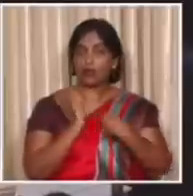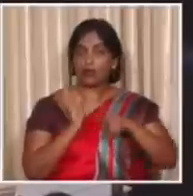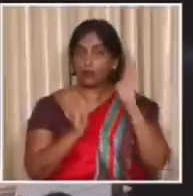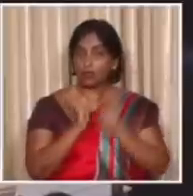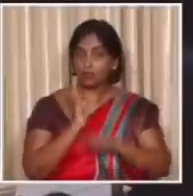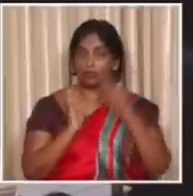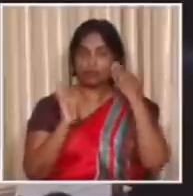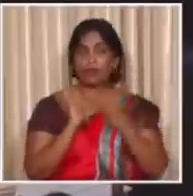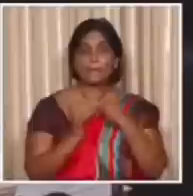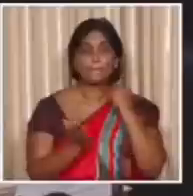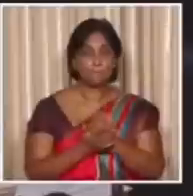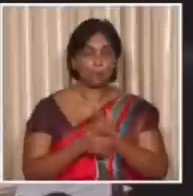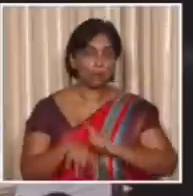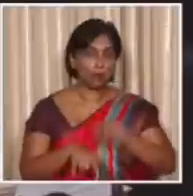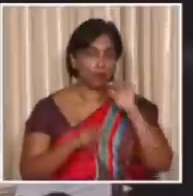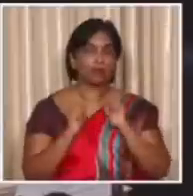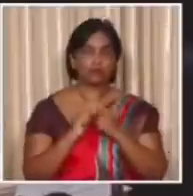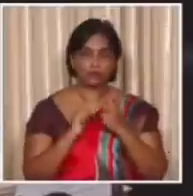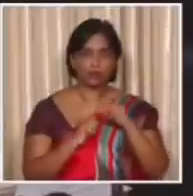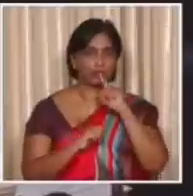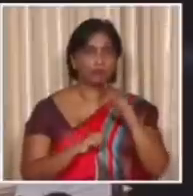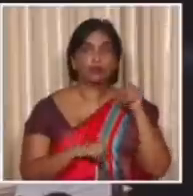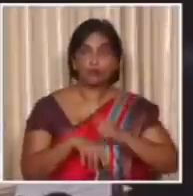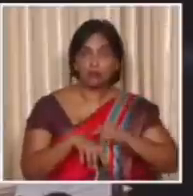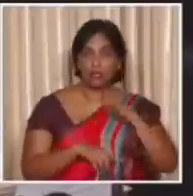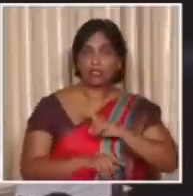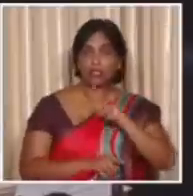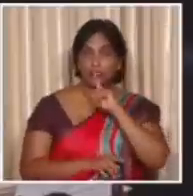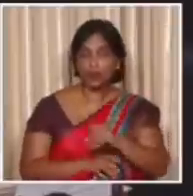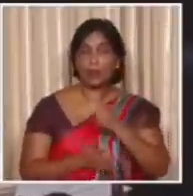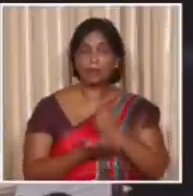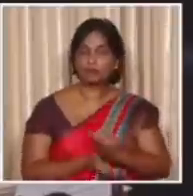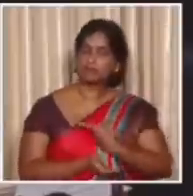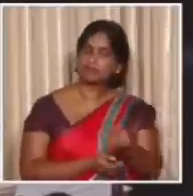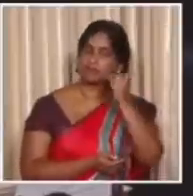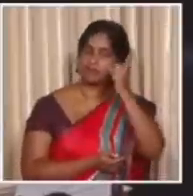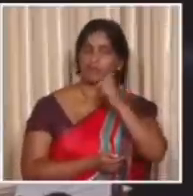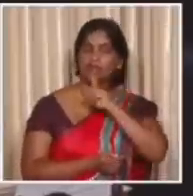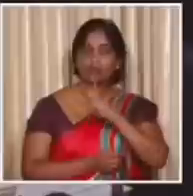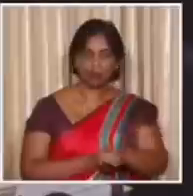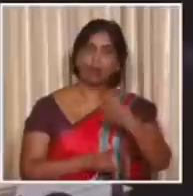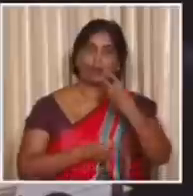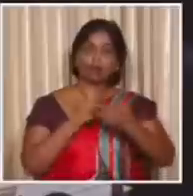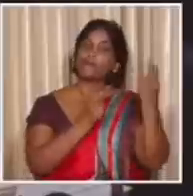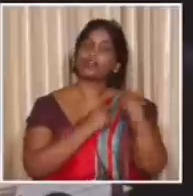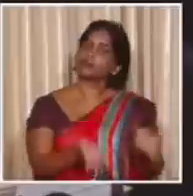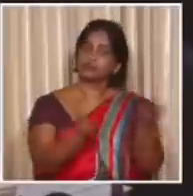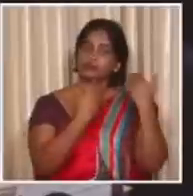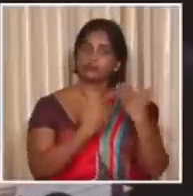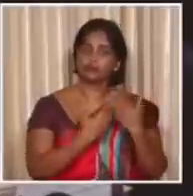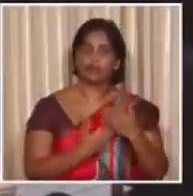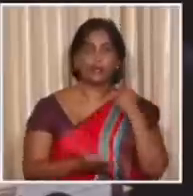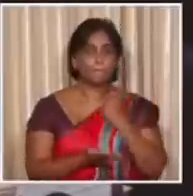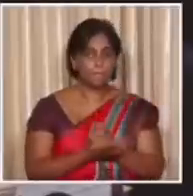හැරීම පිළිබඳ ඔවුන්ගේ බැංකු අවධානය මුහුණ දෙනවා. ඔවුන්ගේ අවධානම කතා කරනකොට ඔය බැංකු වලට තර්ජනය කළා කියනවා. එහෙනම් මේ ආර්ථිකේ බාර ගන්න.